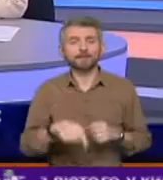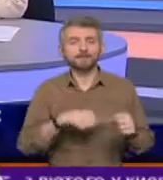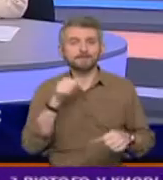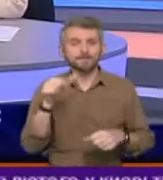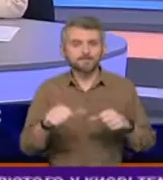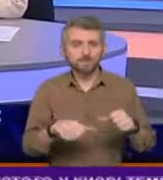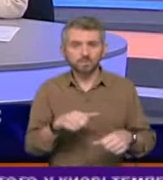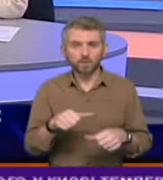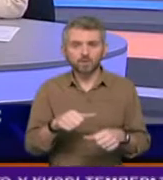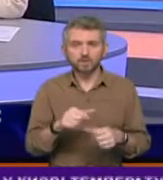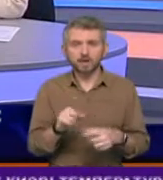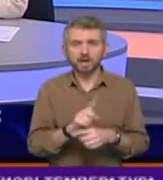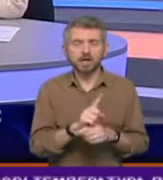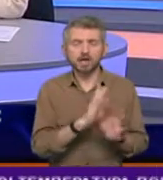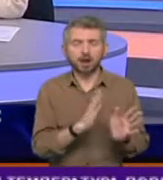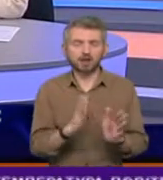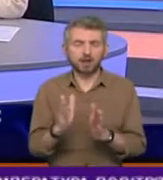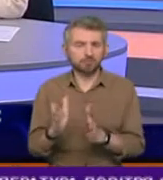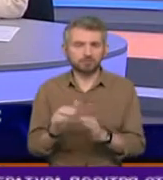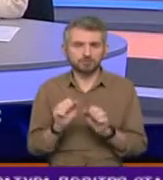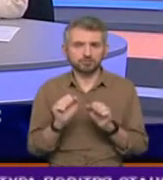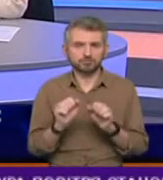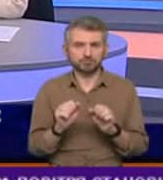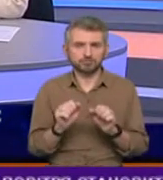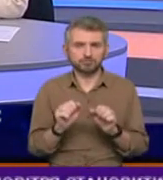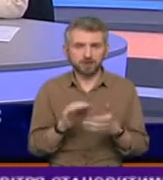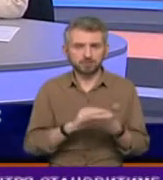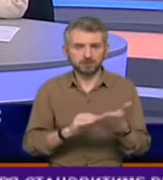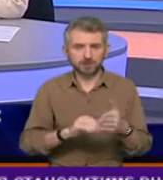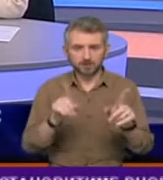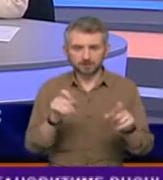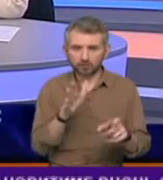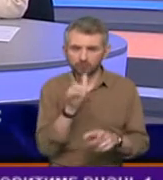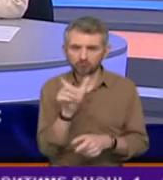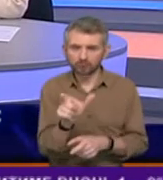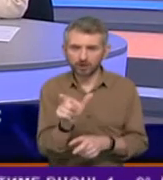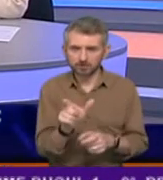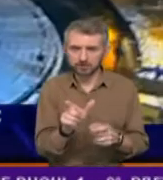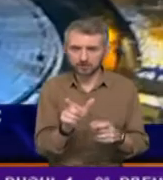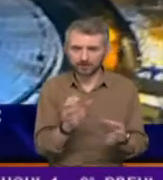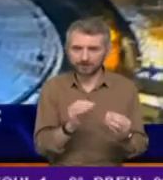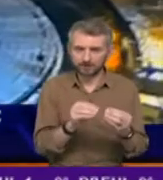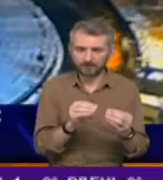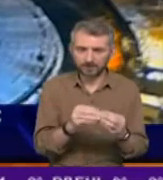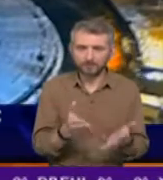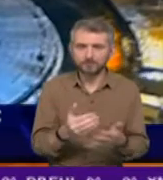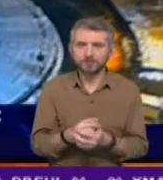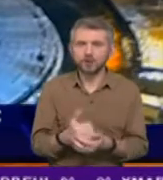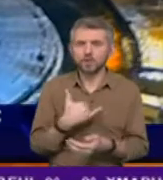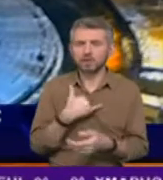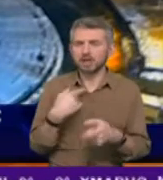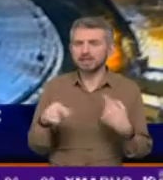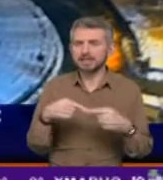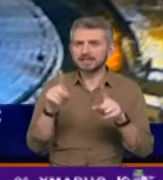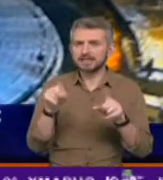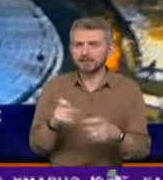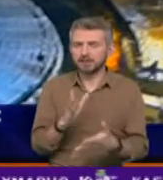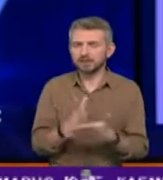спостереження і контроль, ну, скажімо так, за дисципліною всередині процесу? Як і кожного року.